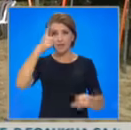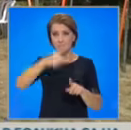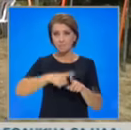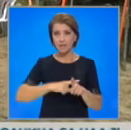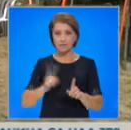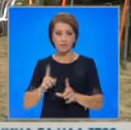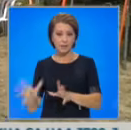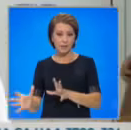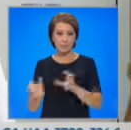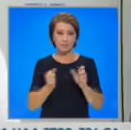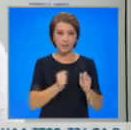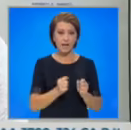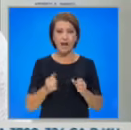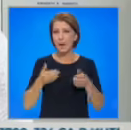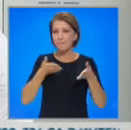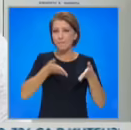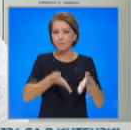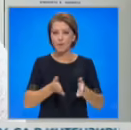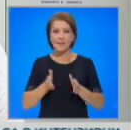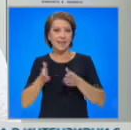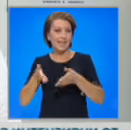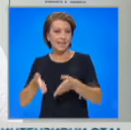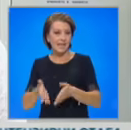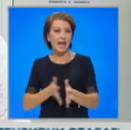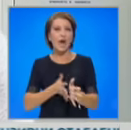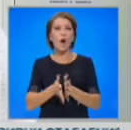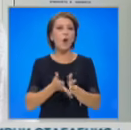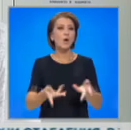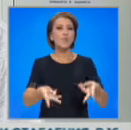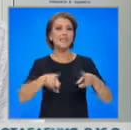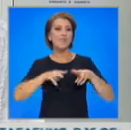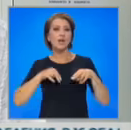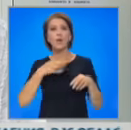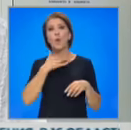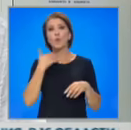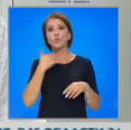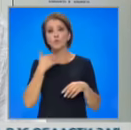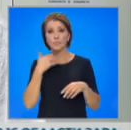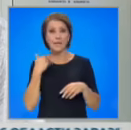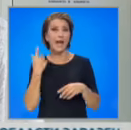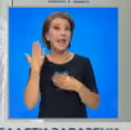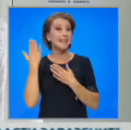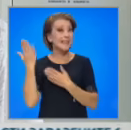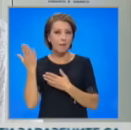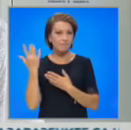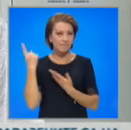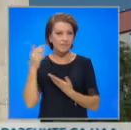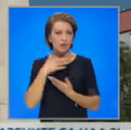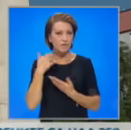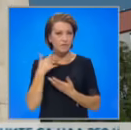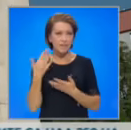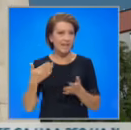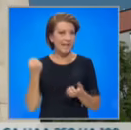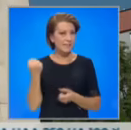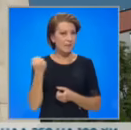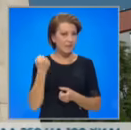Голямия брой посетители, които са на тези сватби и хора, които се завърнаха предимно от чужбина, защото там са забранени тези организирани мероприятия,